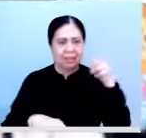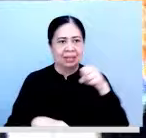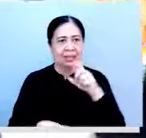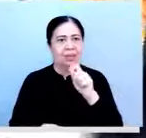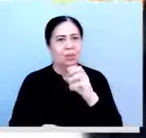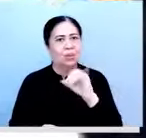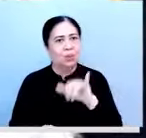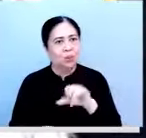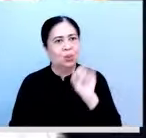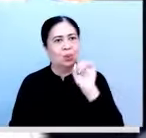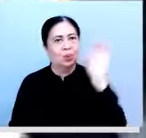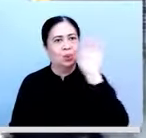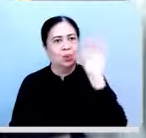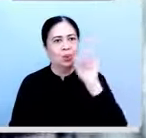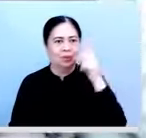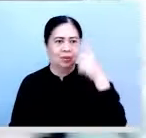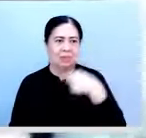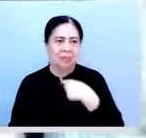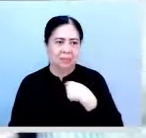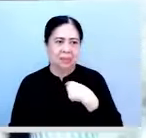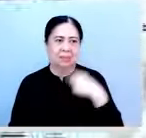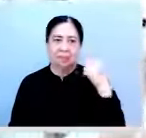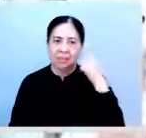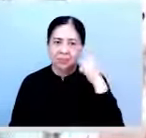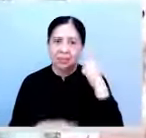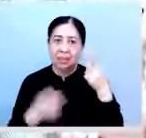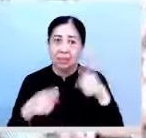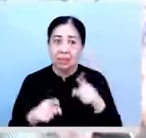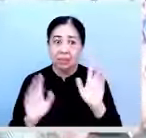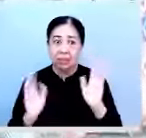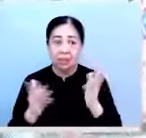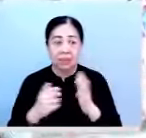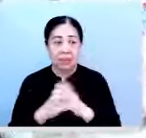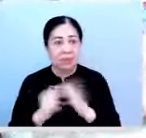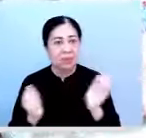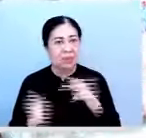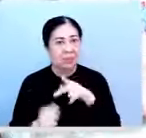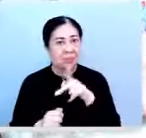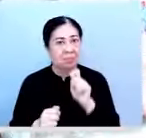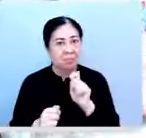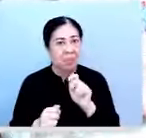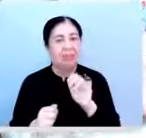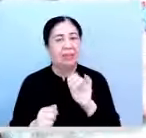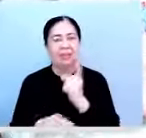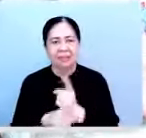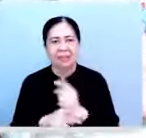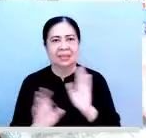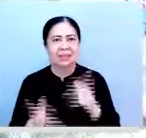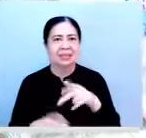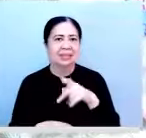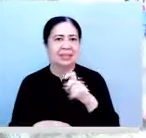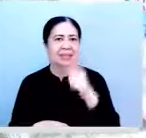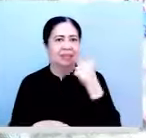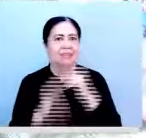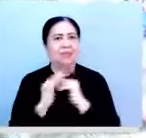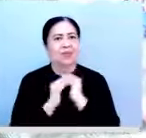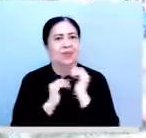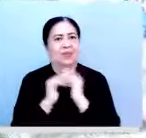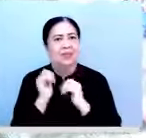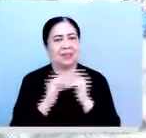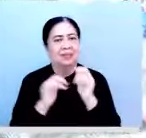yung kakaiba for me. At saka tingin ko, sir, nangyayari ba parang nagiging alaga na nila? Yes. Parang sense of comfort. Saka diba ang